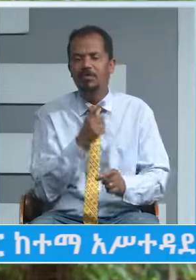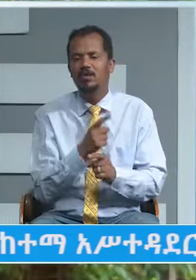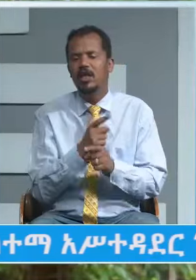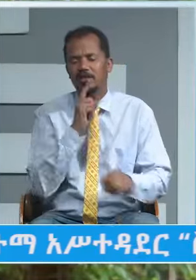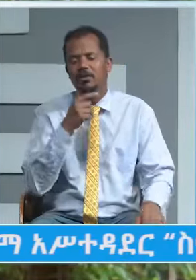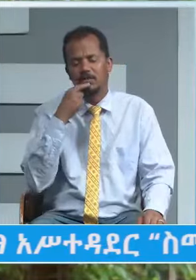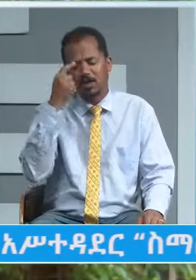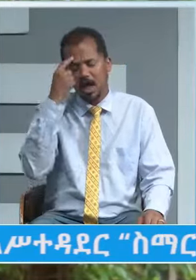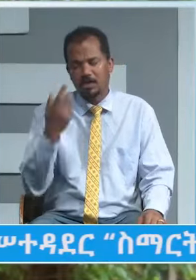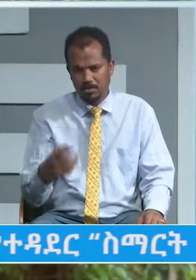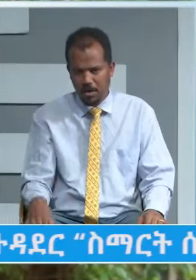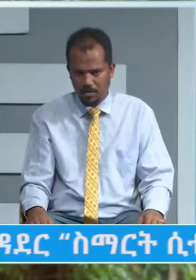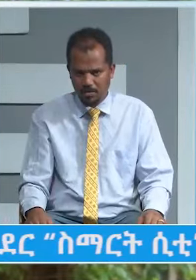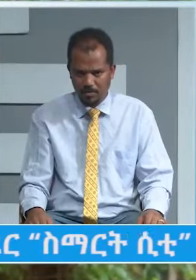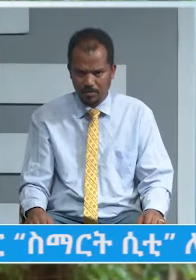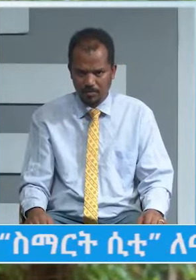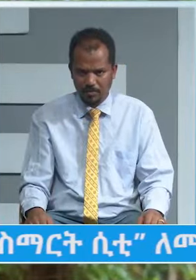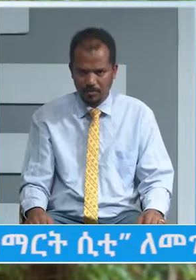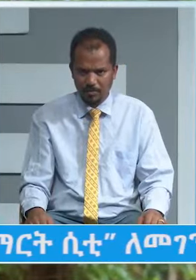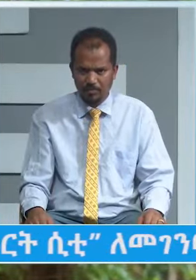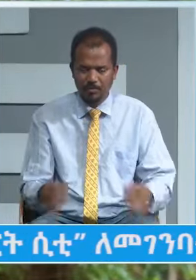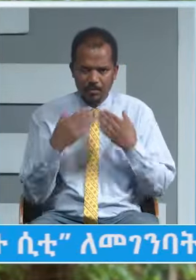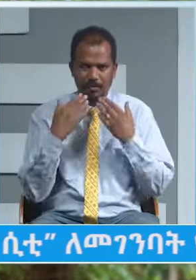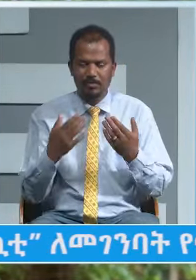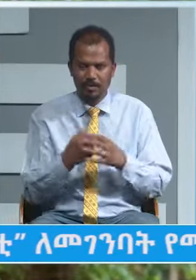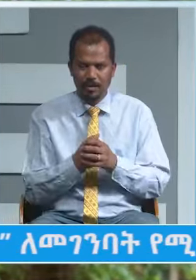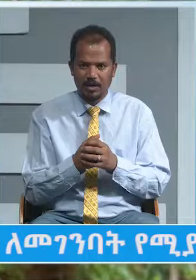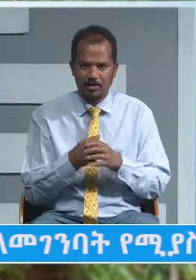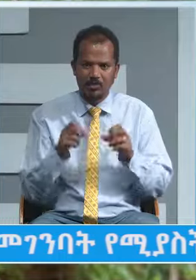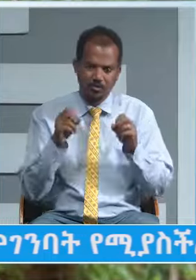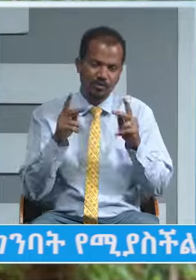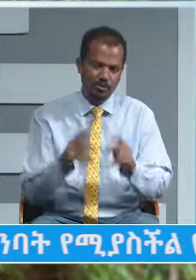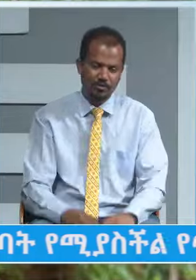ነው ብዬ አስባለሁ መካሄዱ። እሺ፣ አመሰግናለሁ።